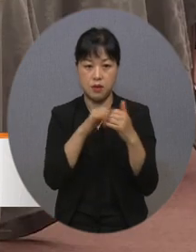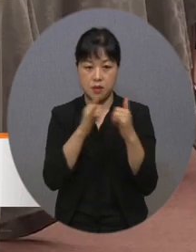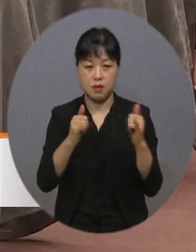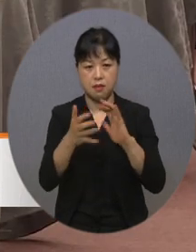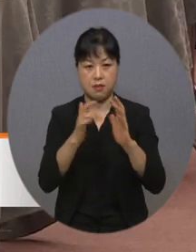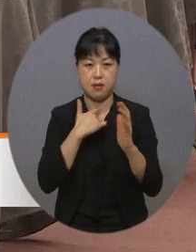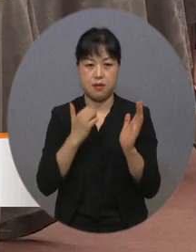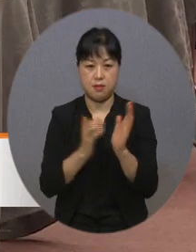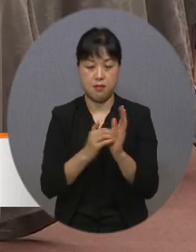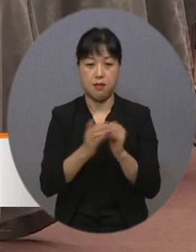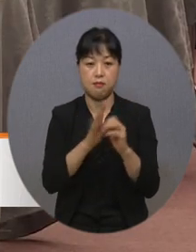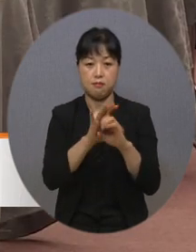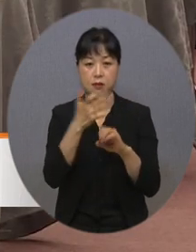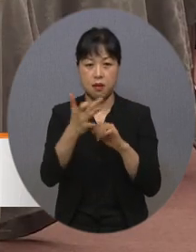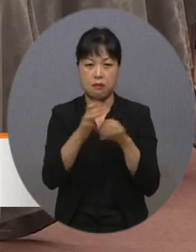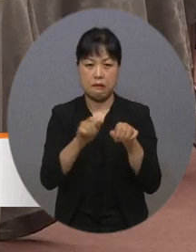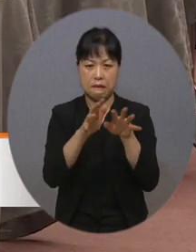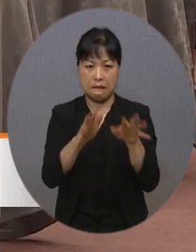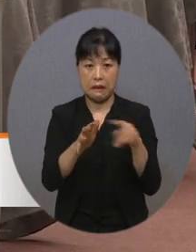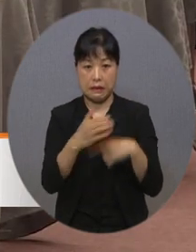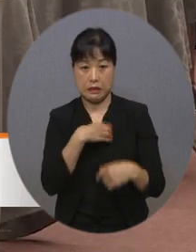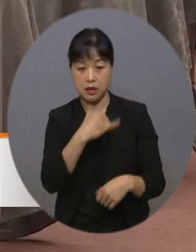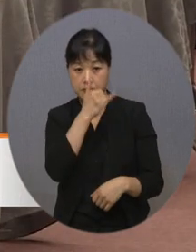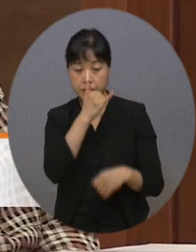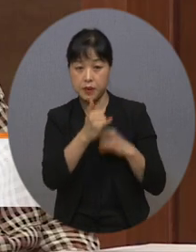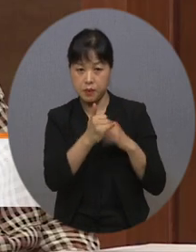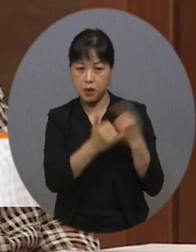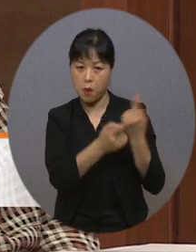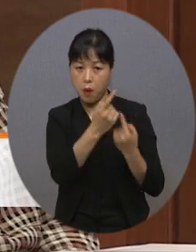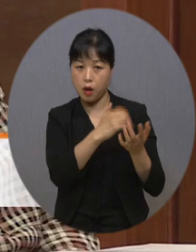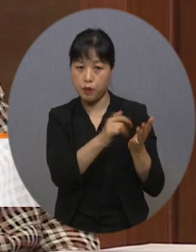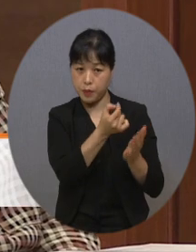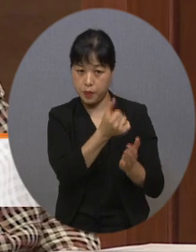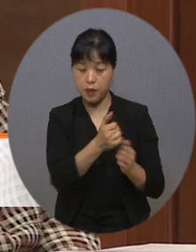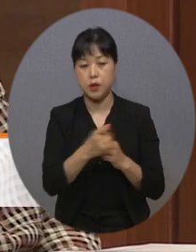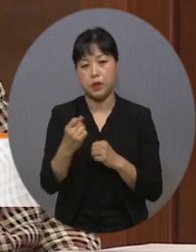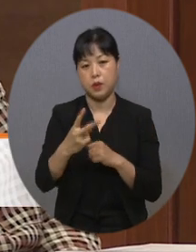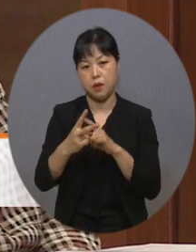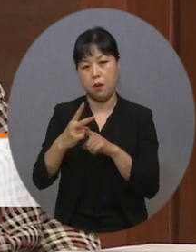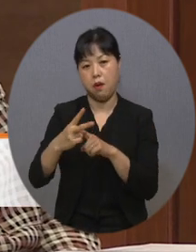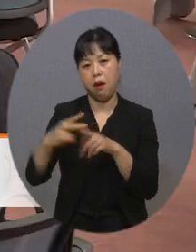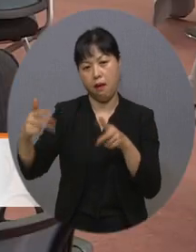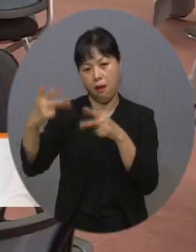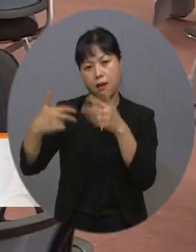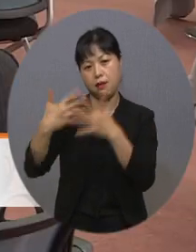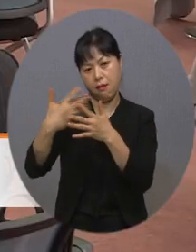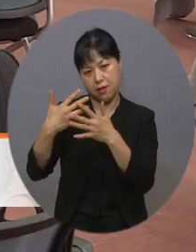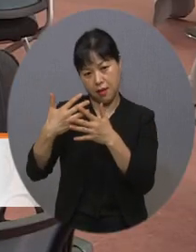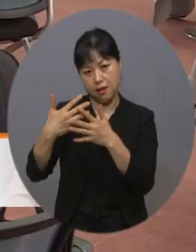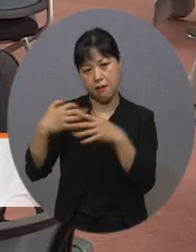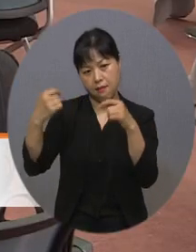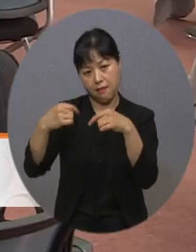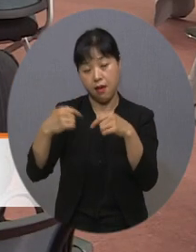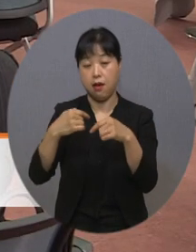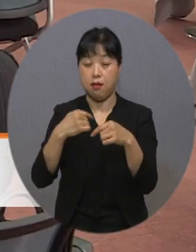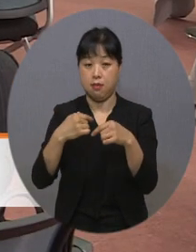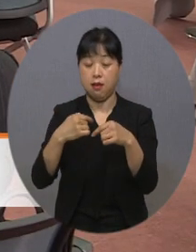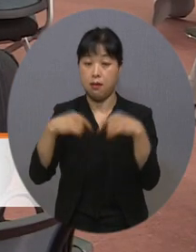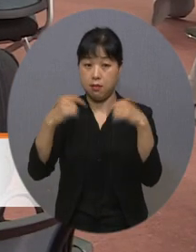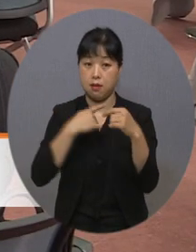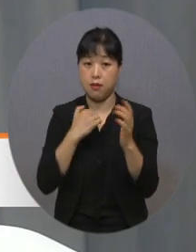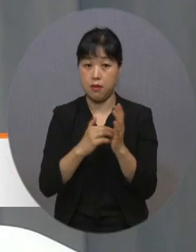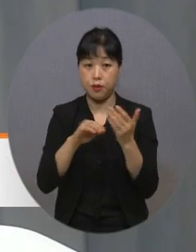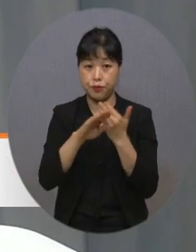코로 날 그 확산 3 를 고려해 현장 간담회와 함께 비대면 온라인으로 열렸으며 간담회에는 전남 직을